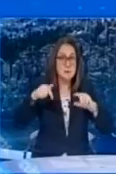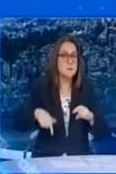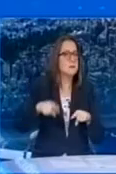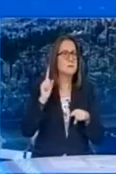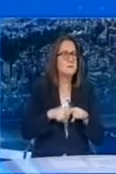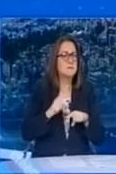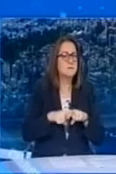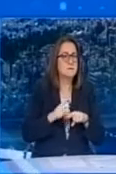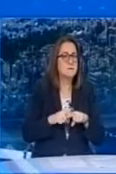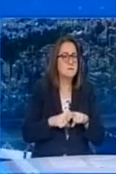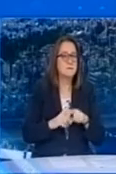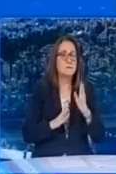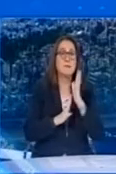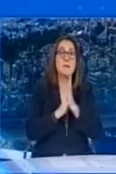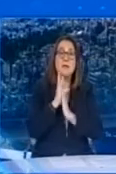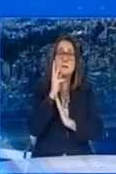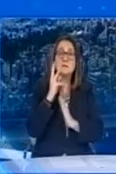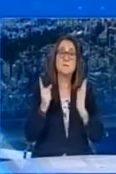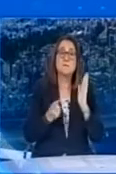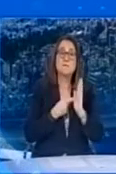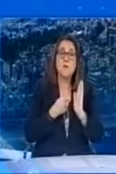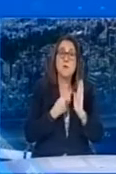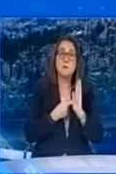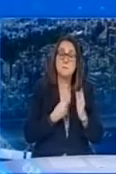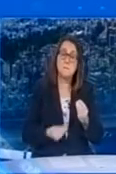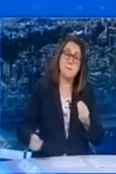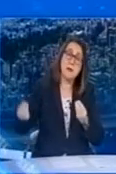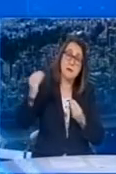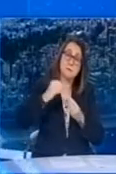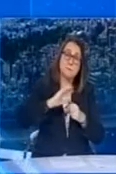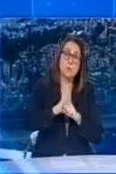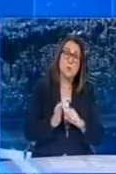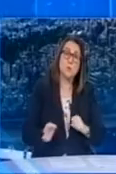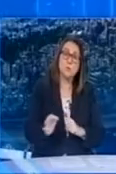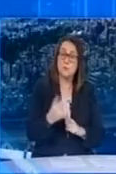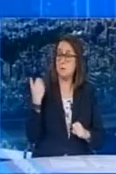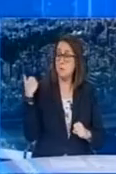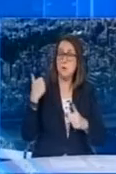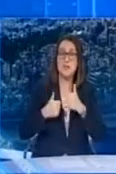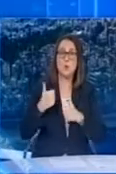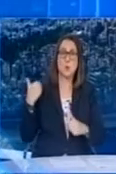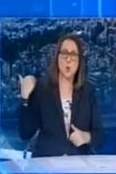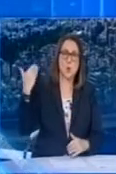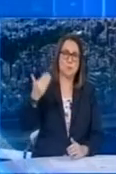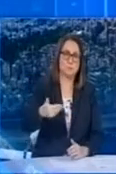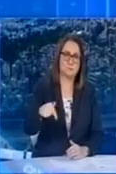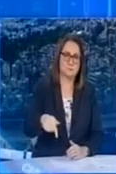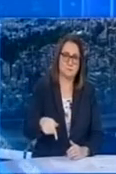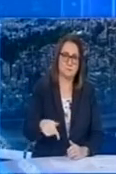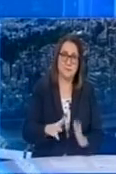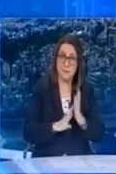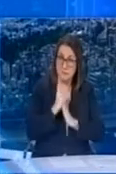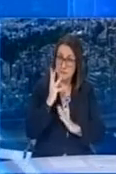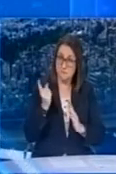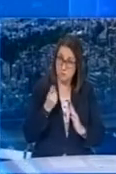όμως έχει 13 φορές περισσότερα κρούσματα από τον Ιούνιο μέχρι σήμερα. Μιλάμε